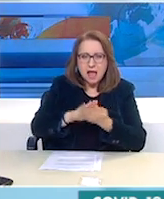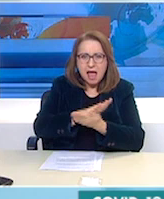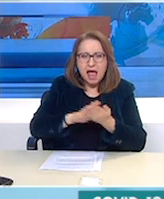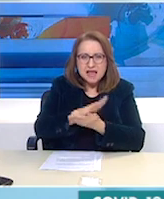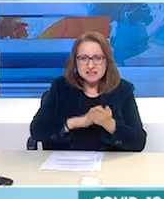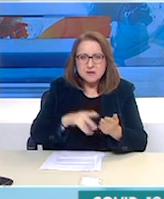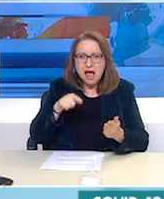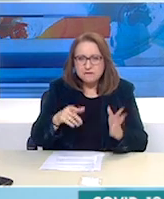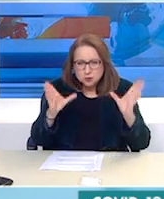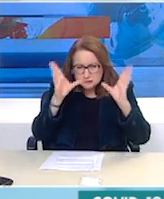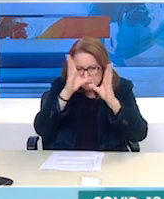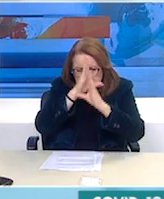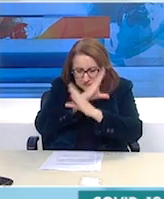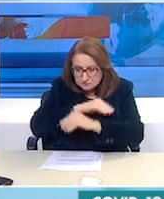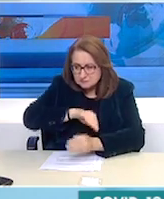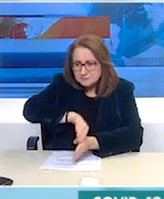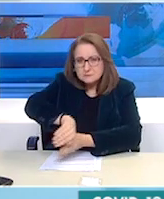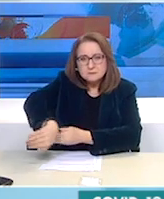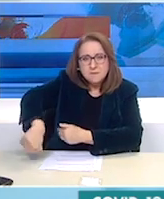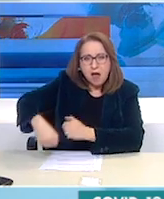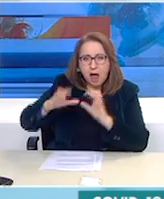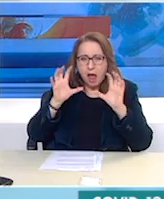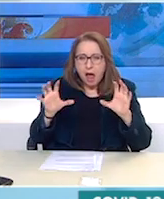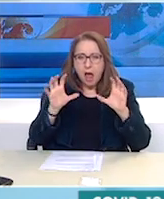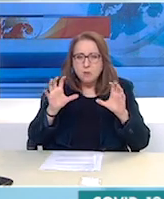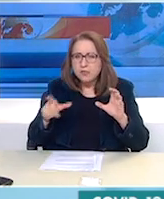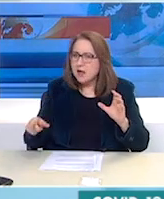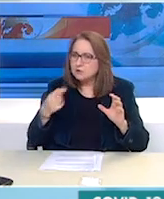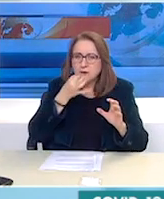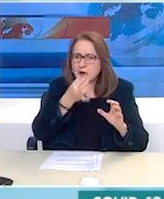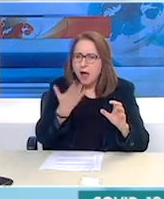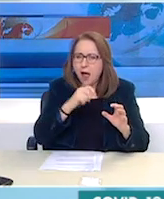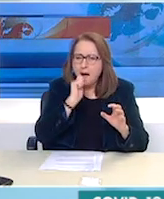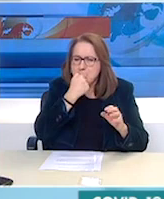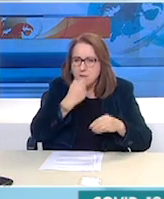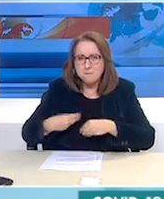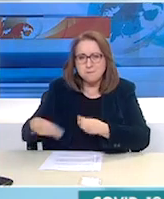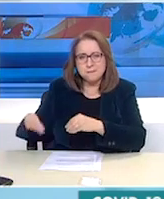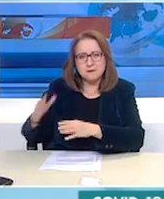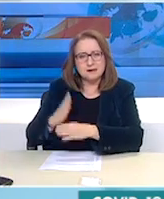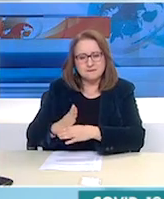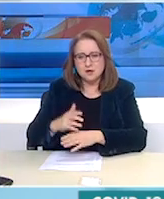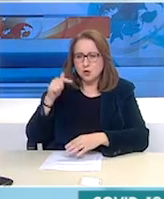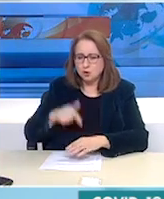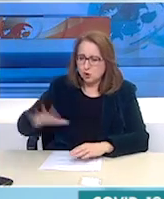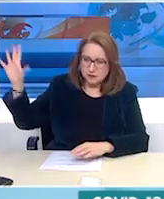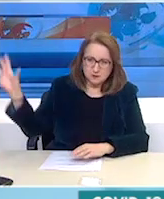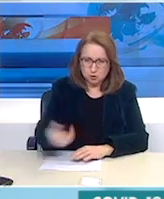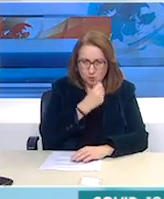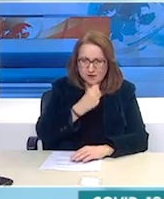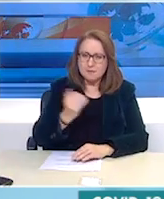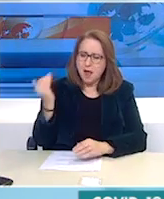κατασχέθηκε, αφού ελεγχθεί για την ποιότητά του, θα διατεθεί προς δημόσια χρήση από κρατικές υπηρεσίες. Συνεχίζοντας με το υπηρεσιακό